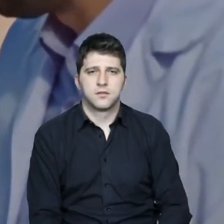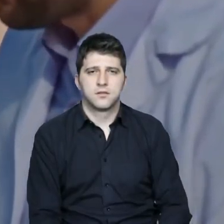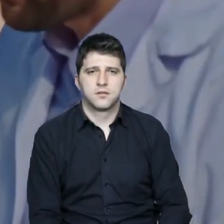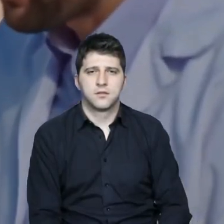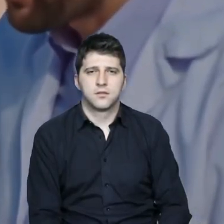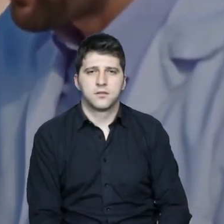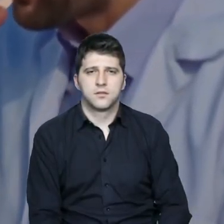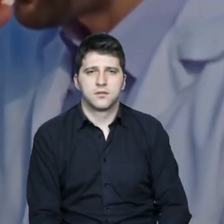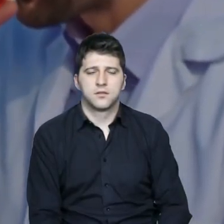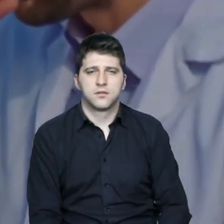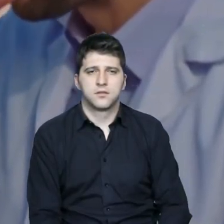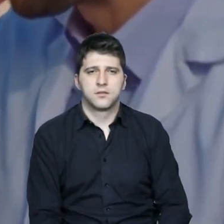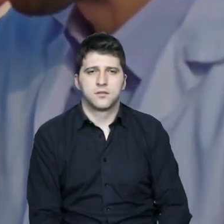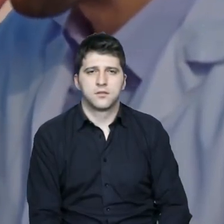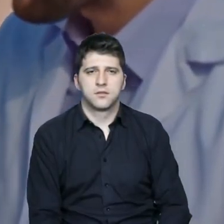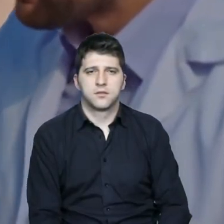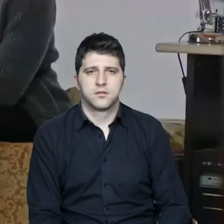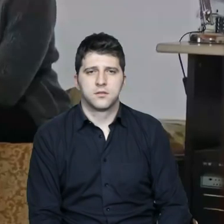yudumluyor.